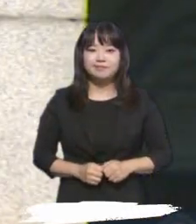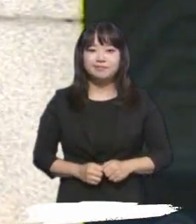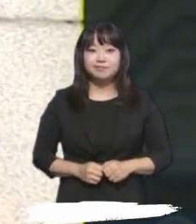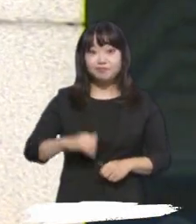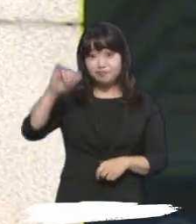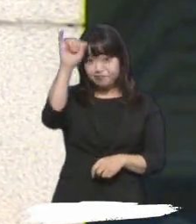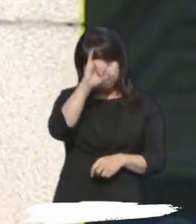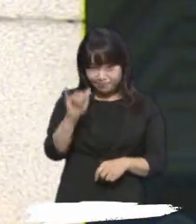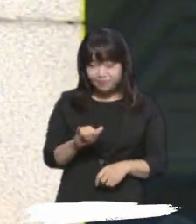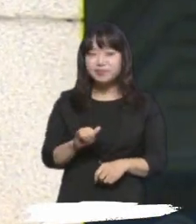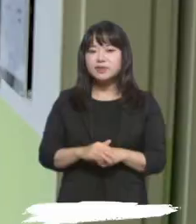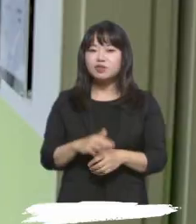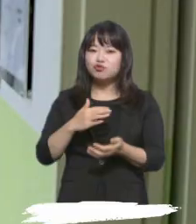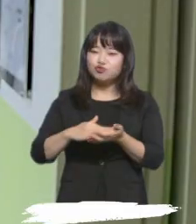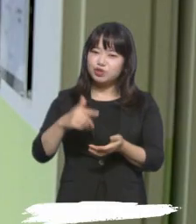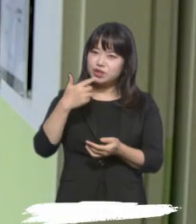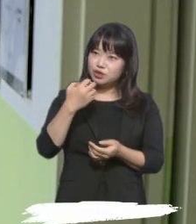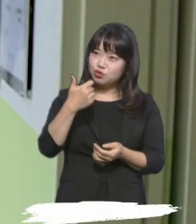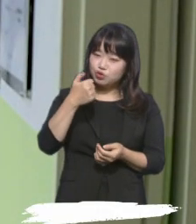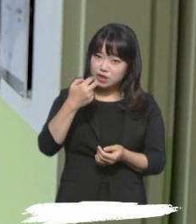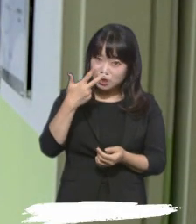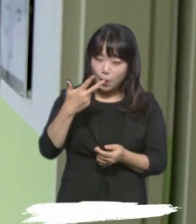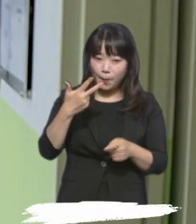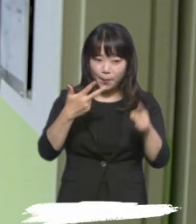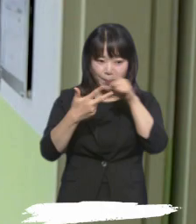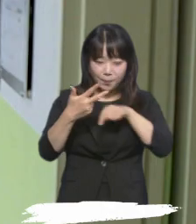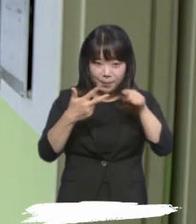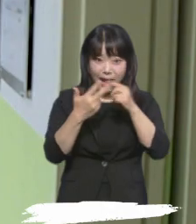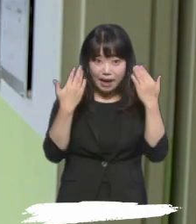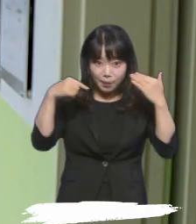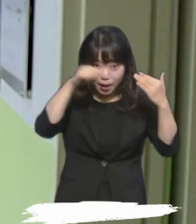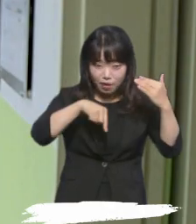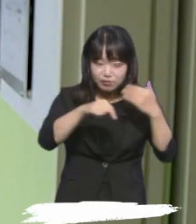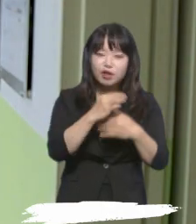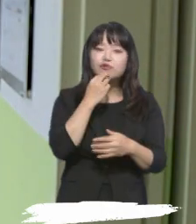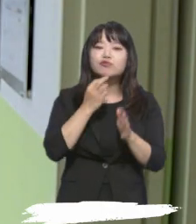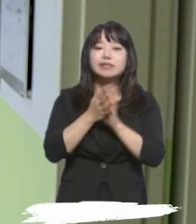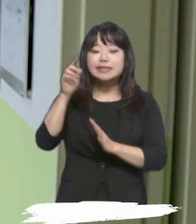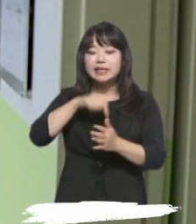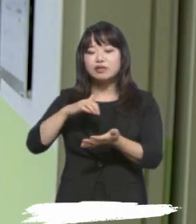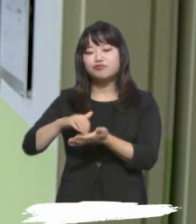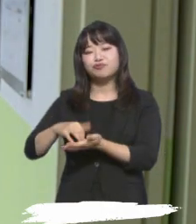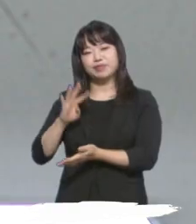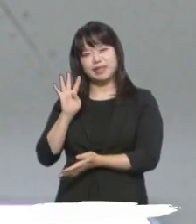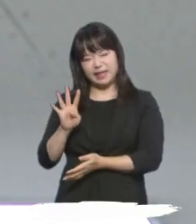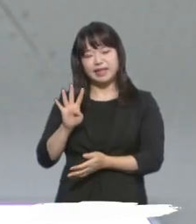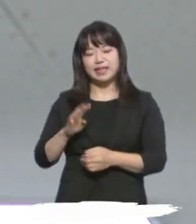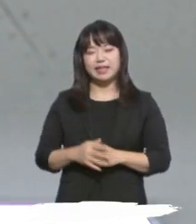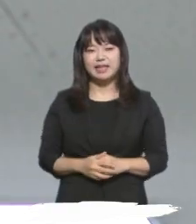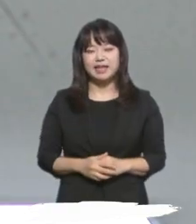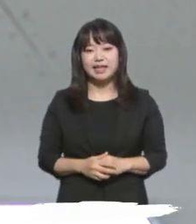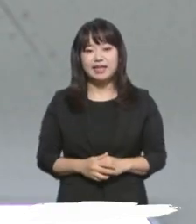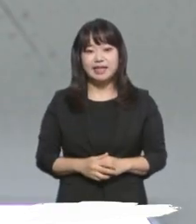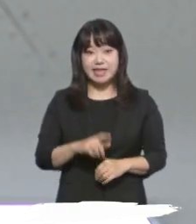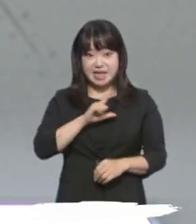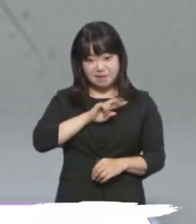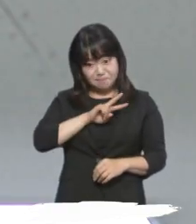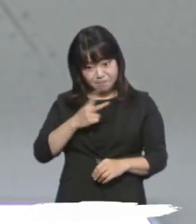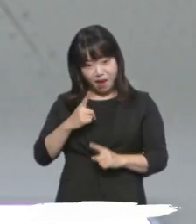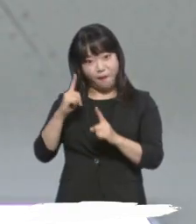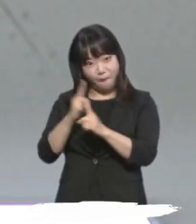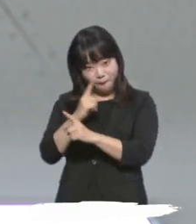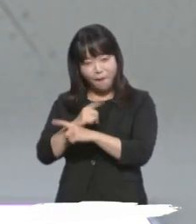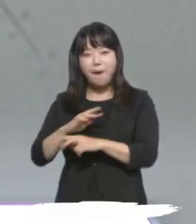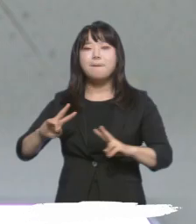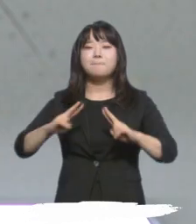전국에 지정된 57곳의 마이스터 고등학교 가운데 서울에는 4곳이 자리하고 있습니다. 이름을 고쳐단